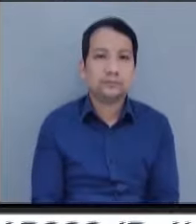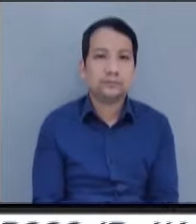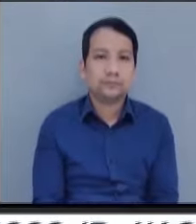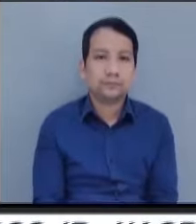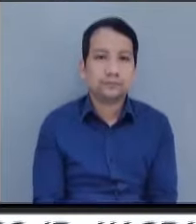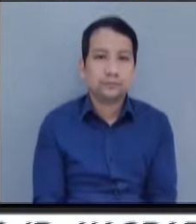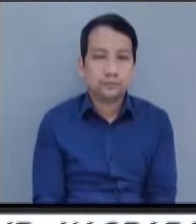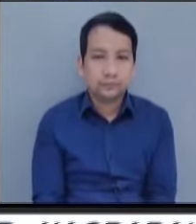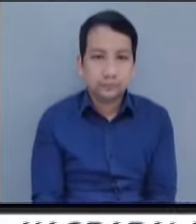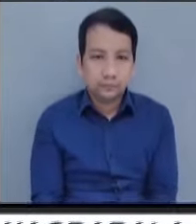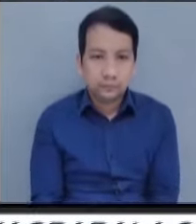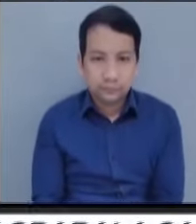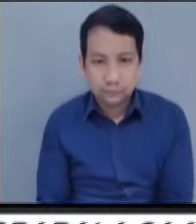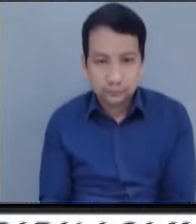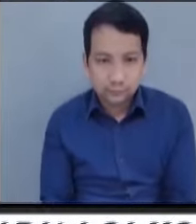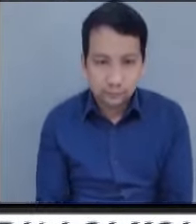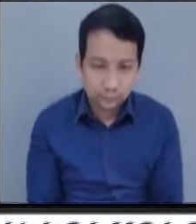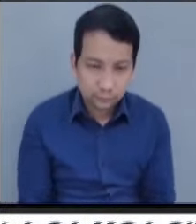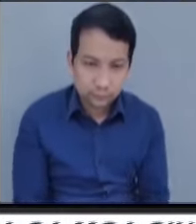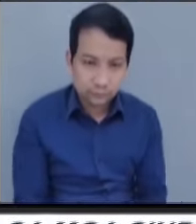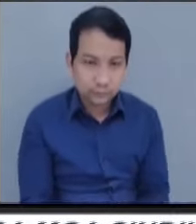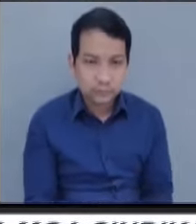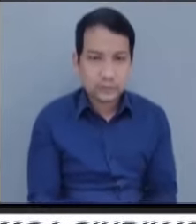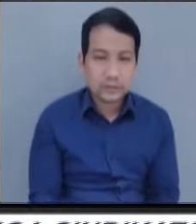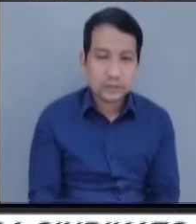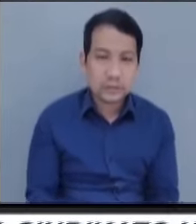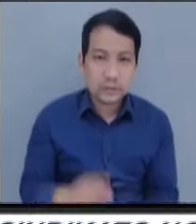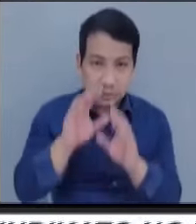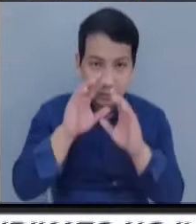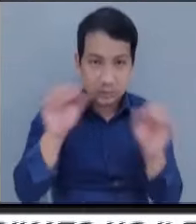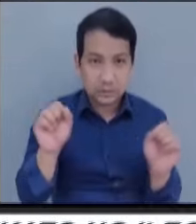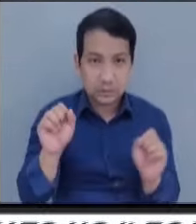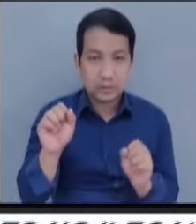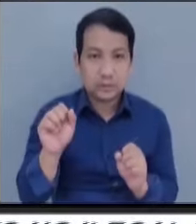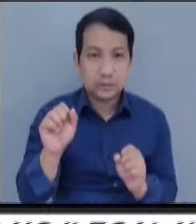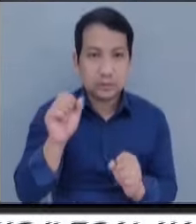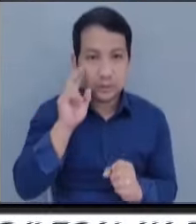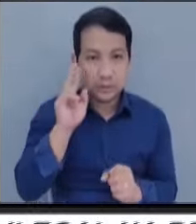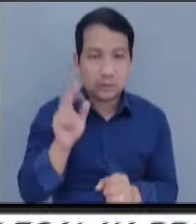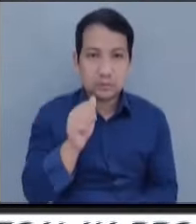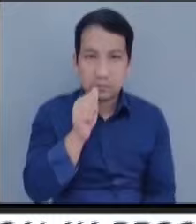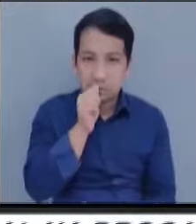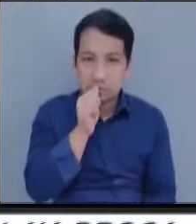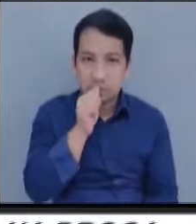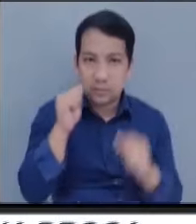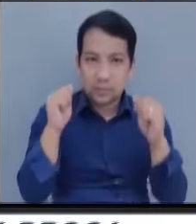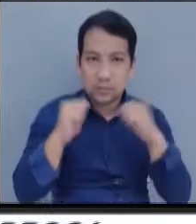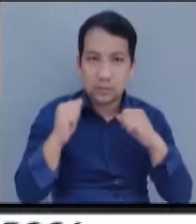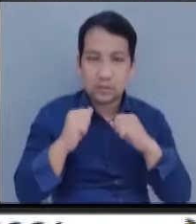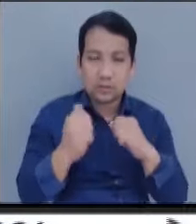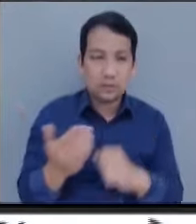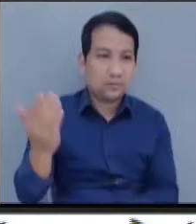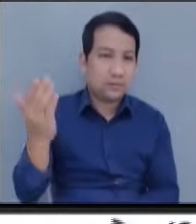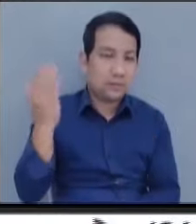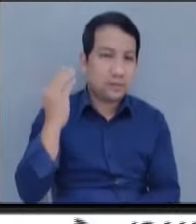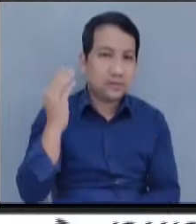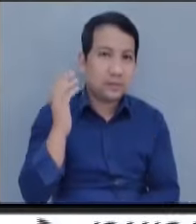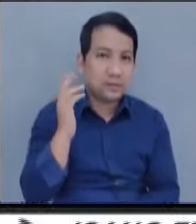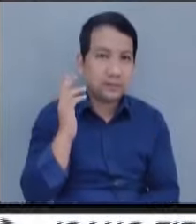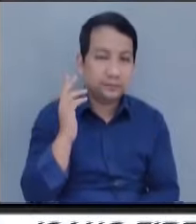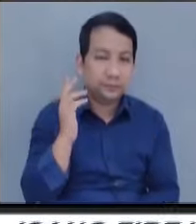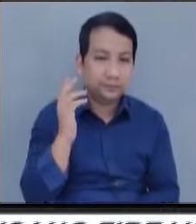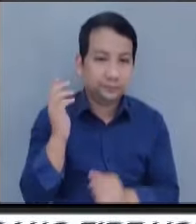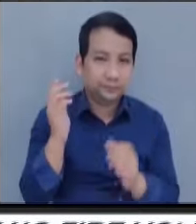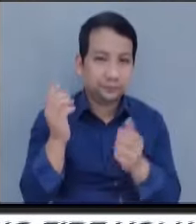pinawalang bisa ni Pangulong Ferdinand R Marcos JR ang anoang secret agreement na pinasok ng mga nagdaang administrasyon at ng China sa